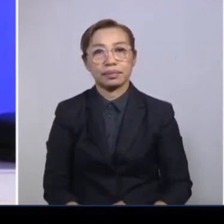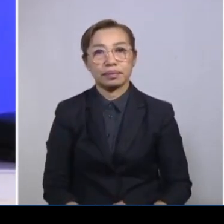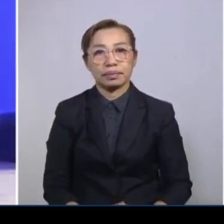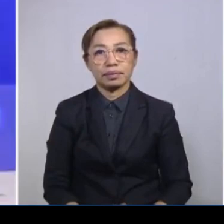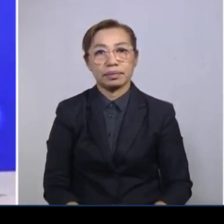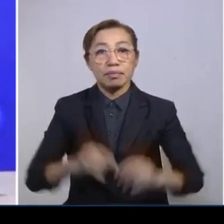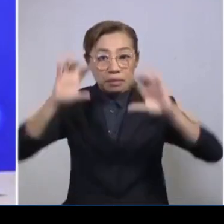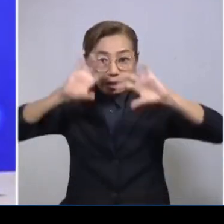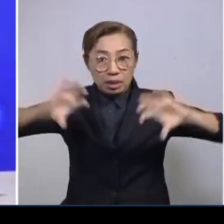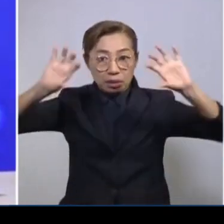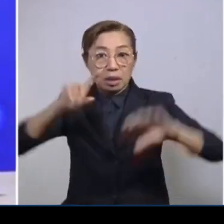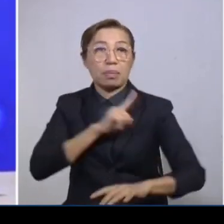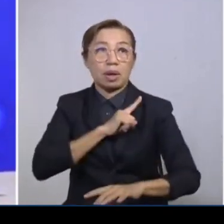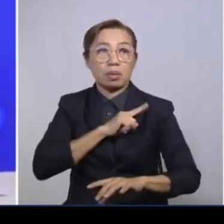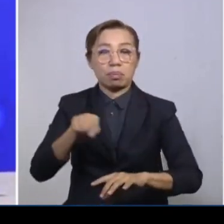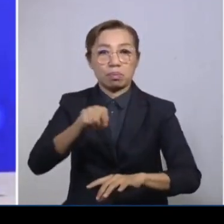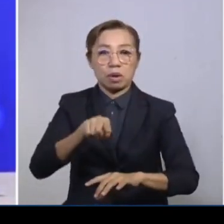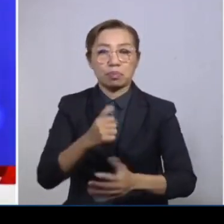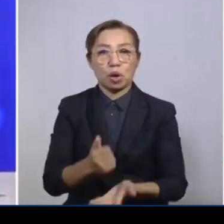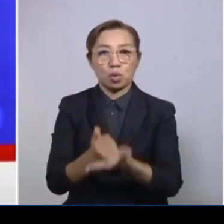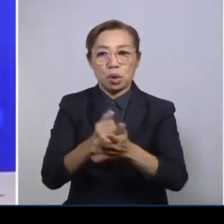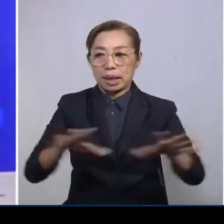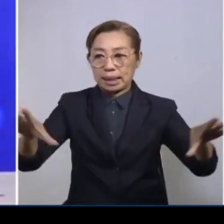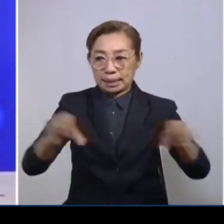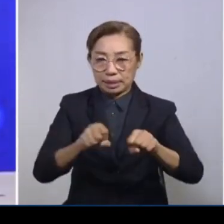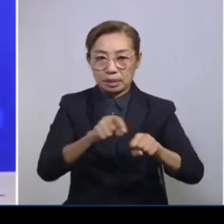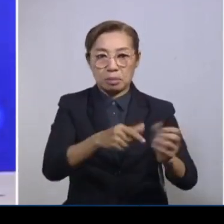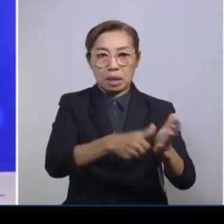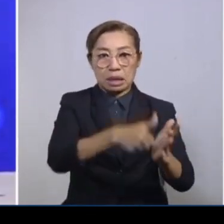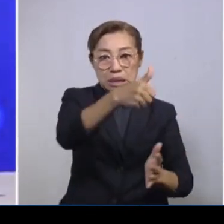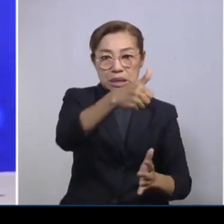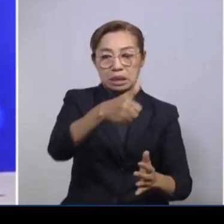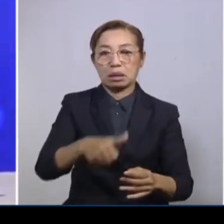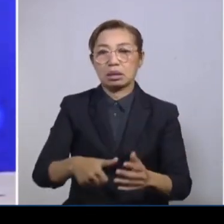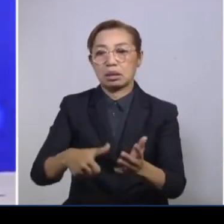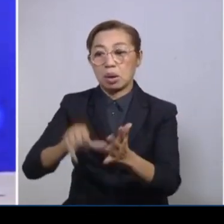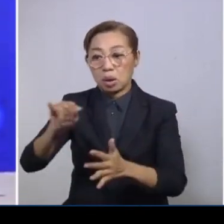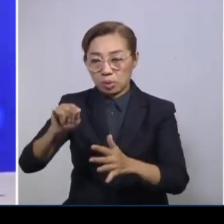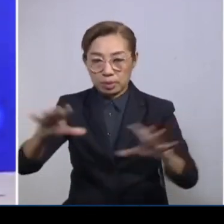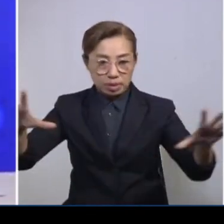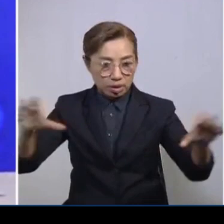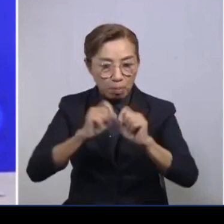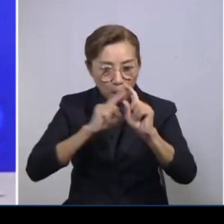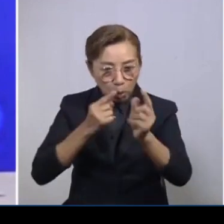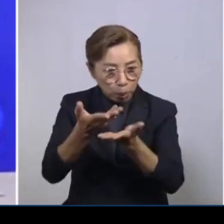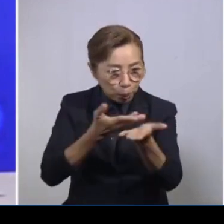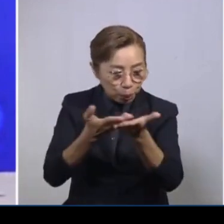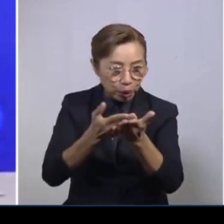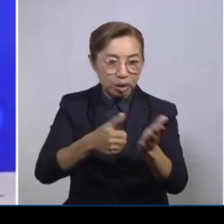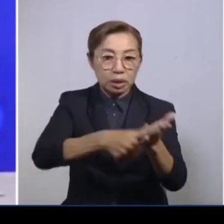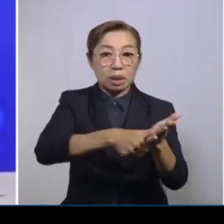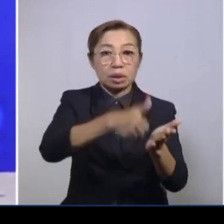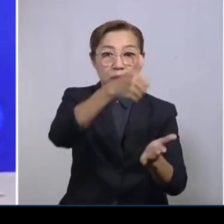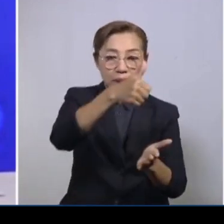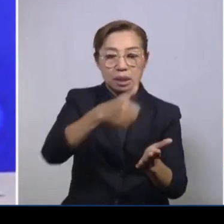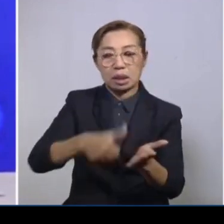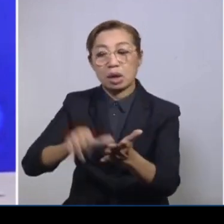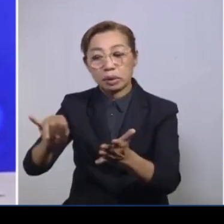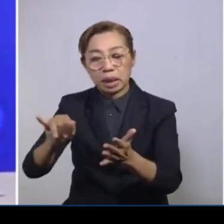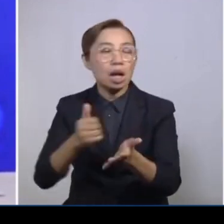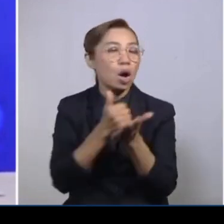ภาครัฐจะรับบทบาทเป็นตัวกลางสำคัญในการไกล่เกลี่ยพร้อมกันทั้งหมดดูแลทั้งเจ้าหนี้และลูกหนี้อย่างเป็นธร